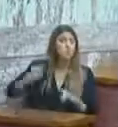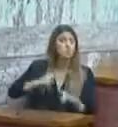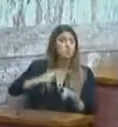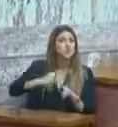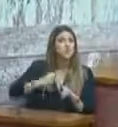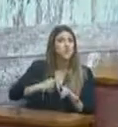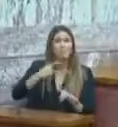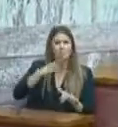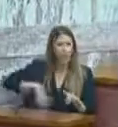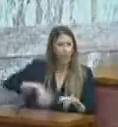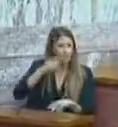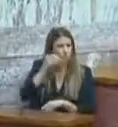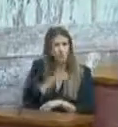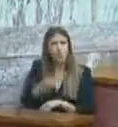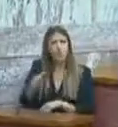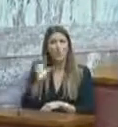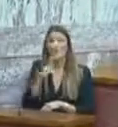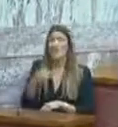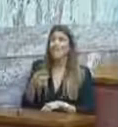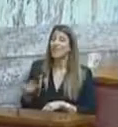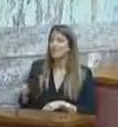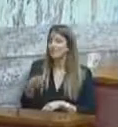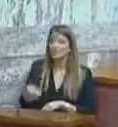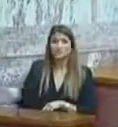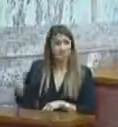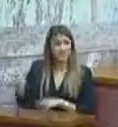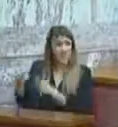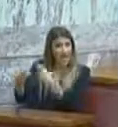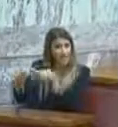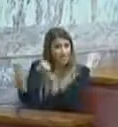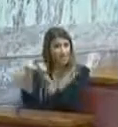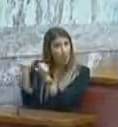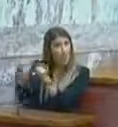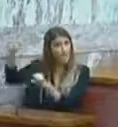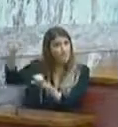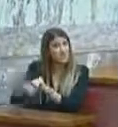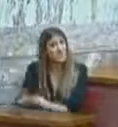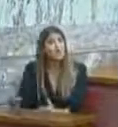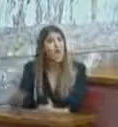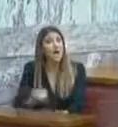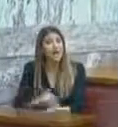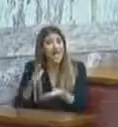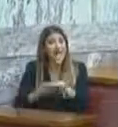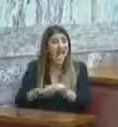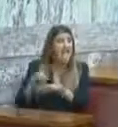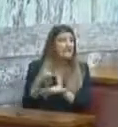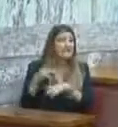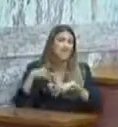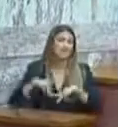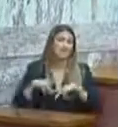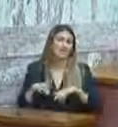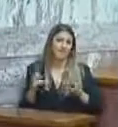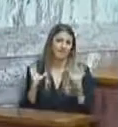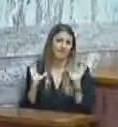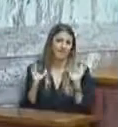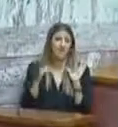ακούει ο ελληνικός λαός. Δεν επιτρέψατε την ουσιαστική διερεύνηση της υπόθεσης, αποφύγατε να έρθουν οι